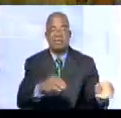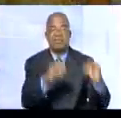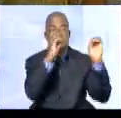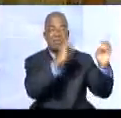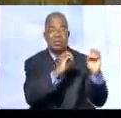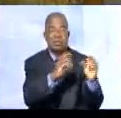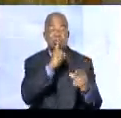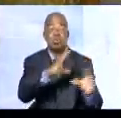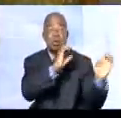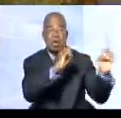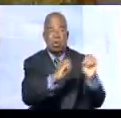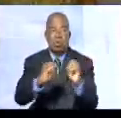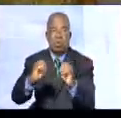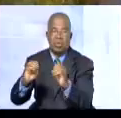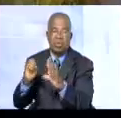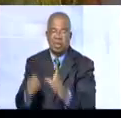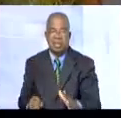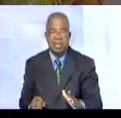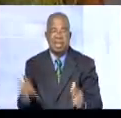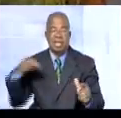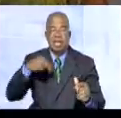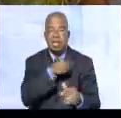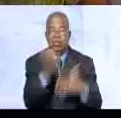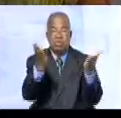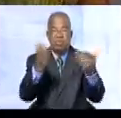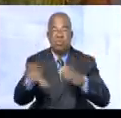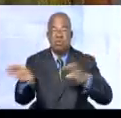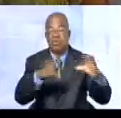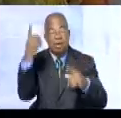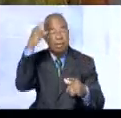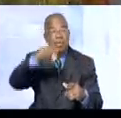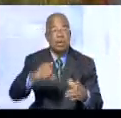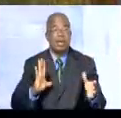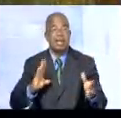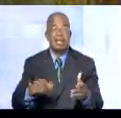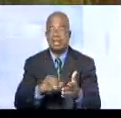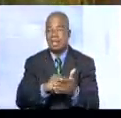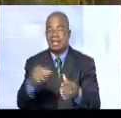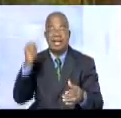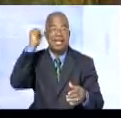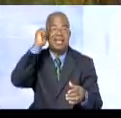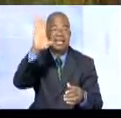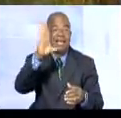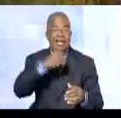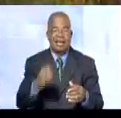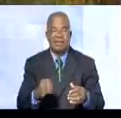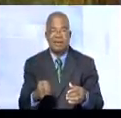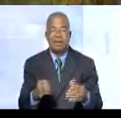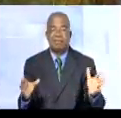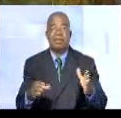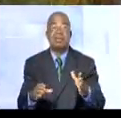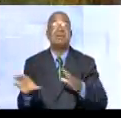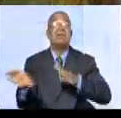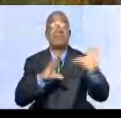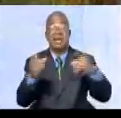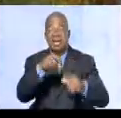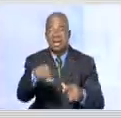pas compétitifs. Nous voulons faire de telle sorte que les femmes à Tchon soient ensemble afin que leurs activités